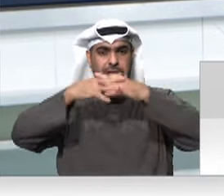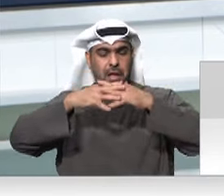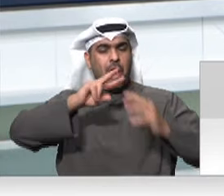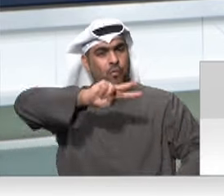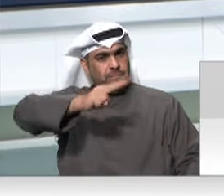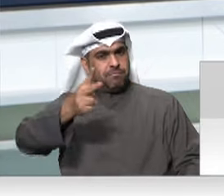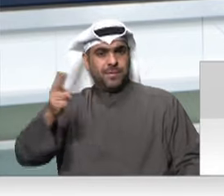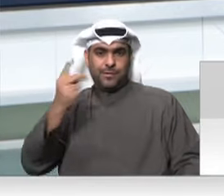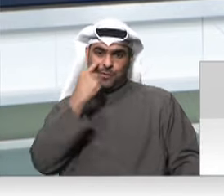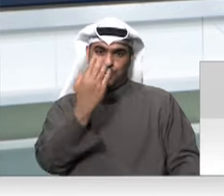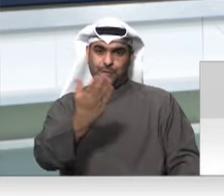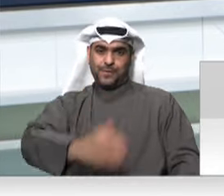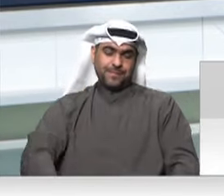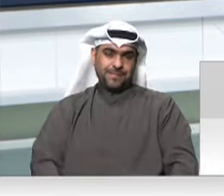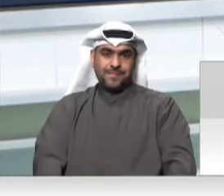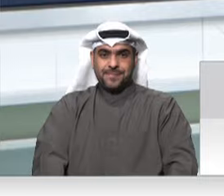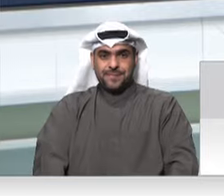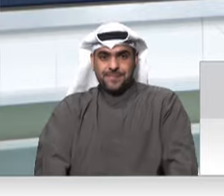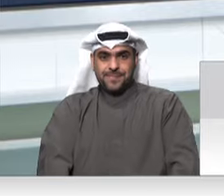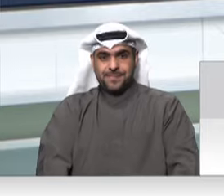واياكم هذا